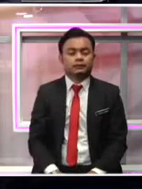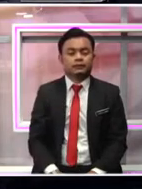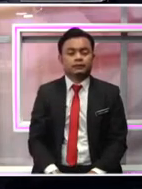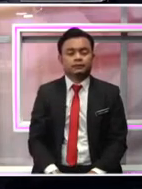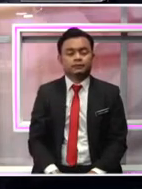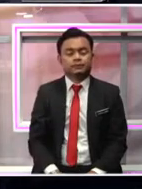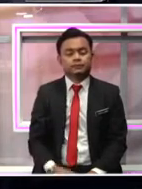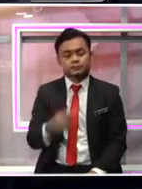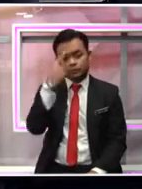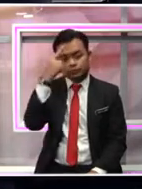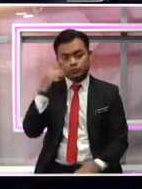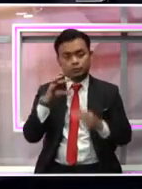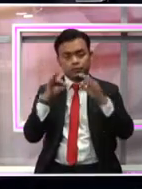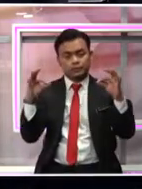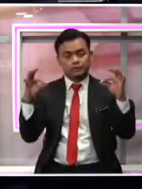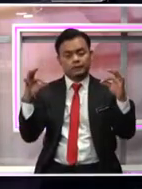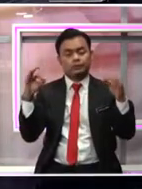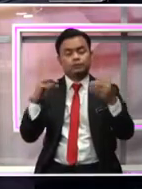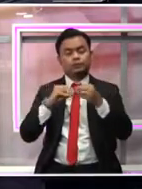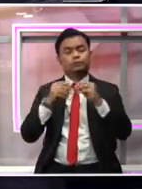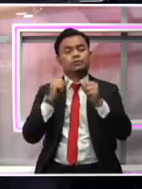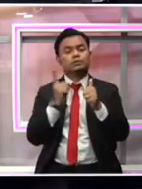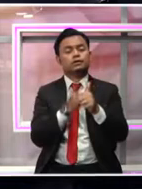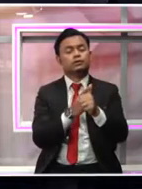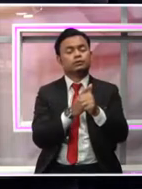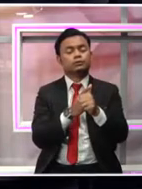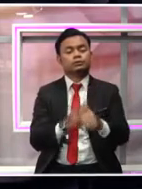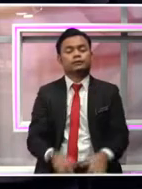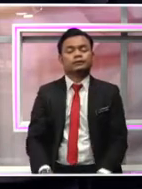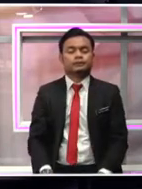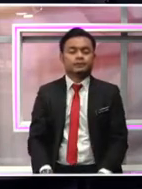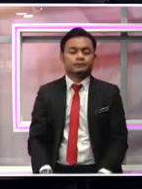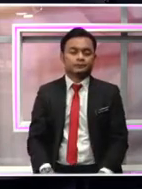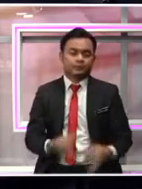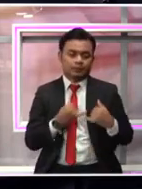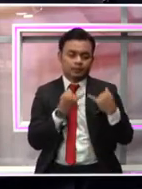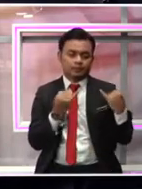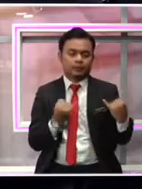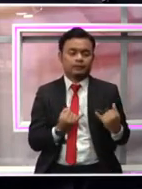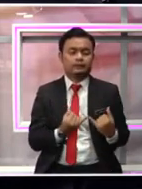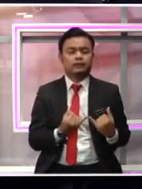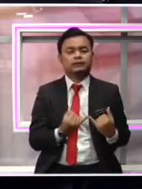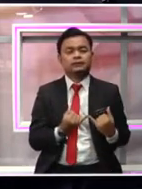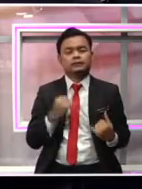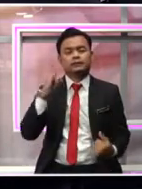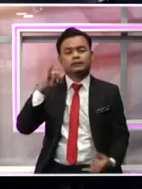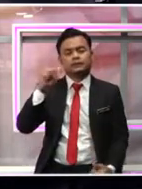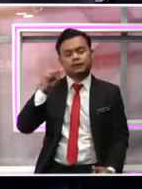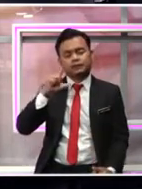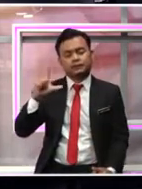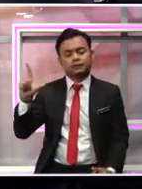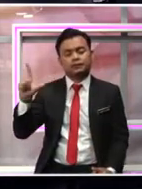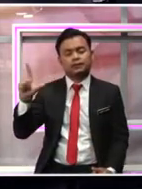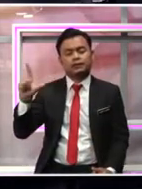pertama ayat yang pertama ialah hati yelah orgen paling besar